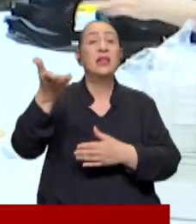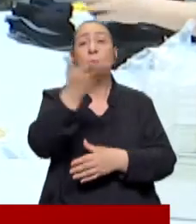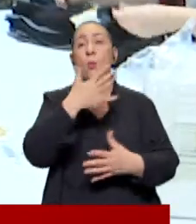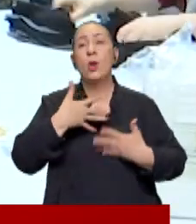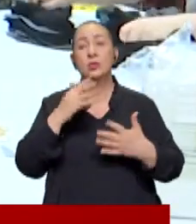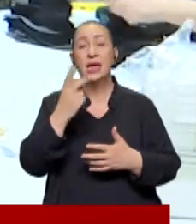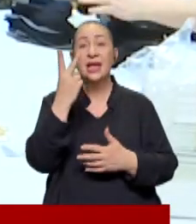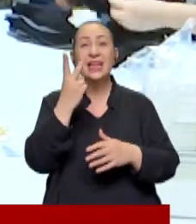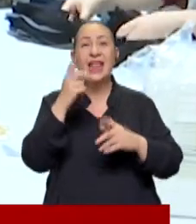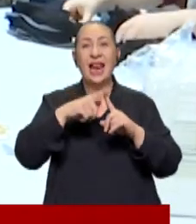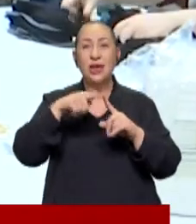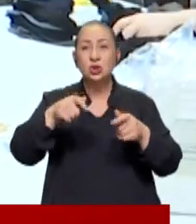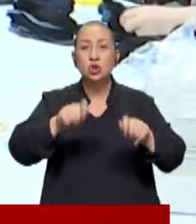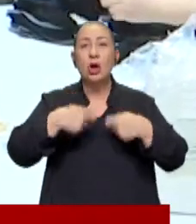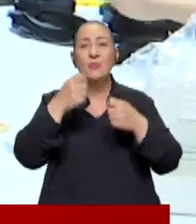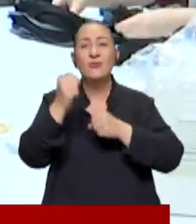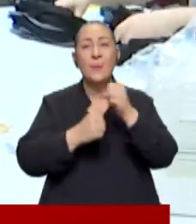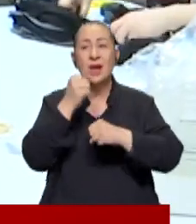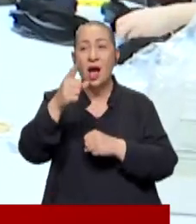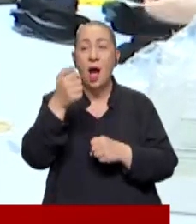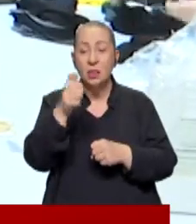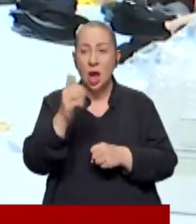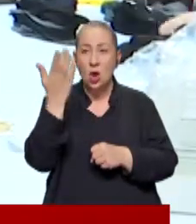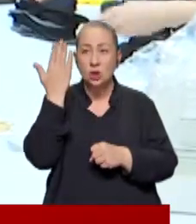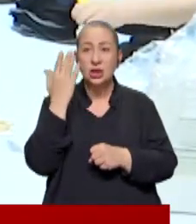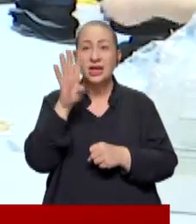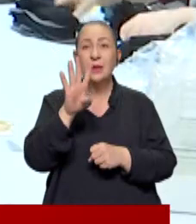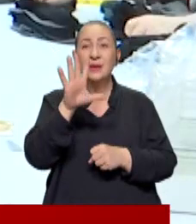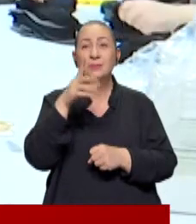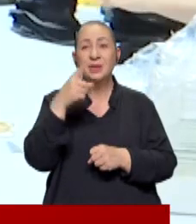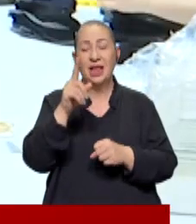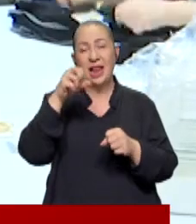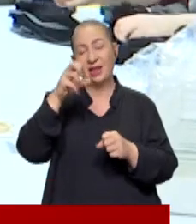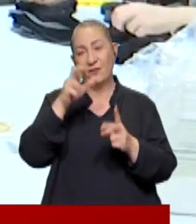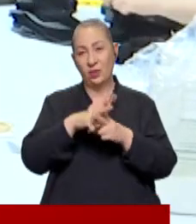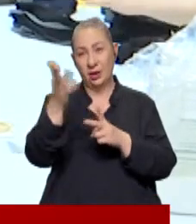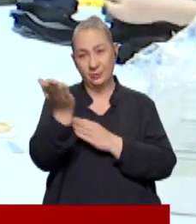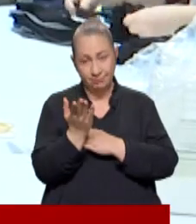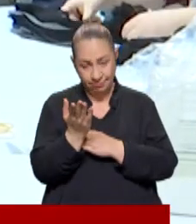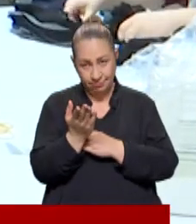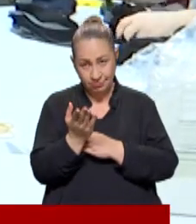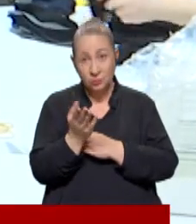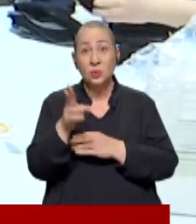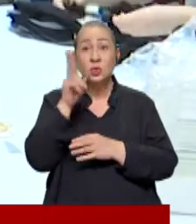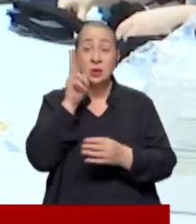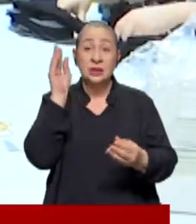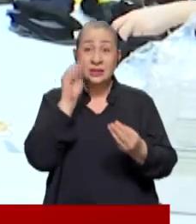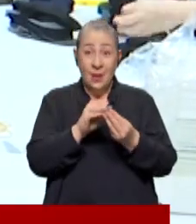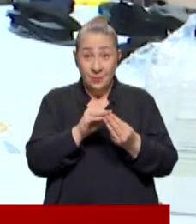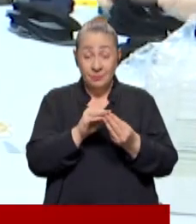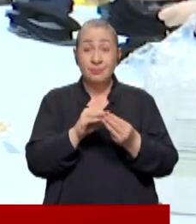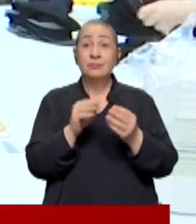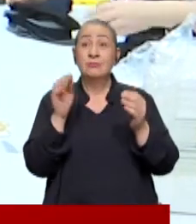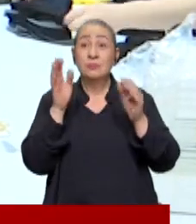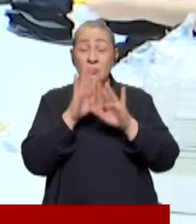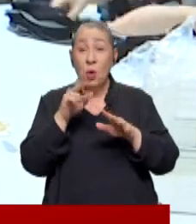bozuluyor. İkiderli'de bulunan bu çorap fabrikasına 6 ay önce 45 bin lira elektrik faturası gelmişti. Son zamların